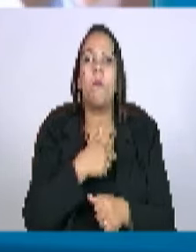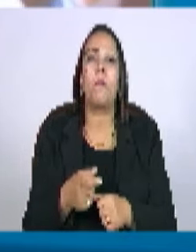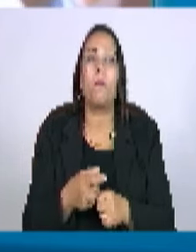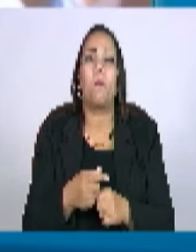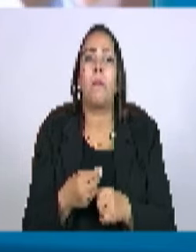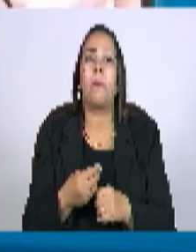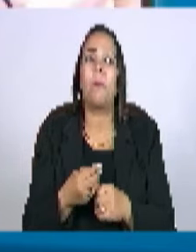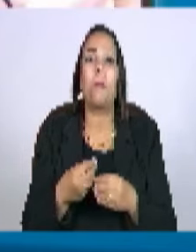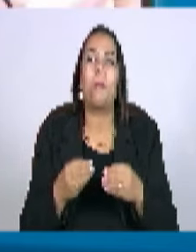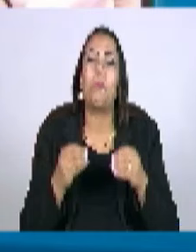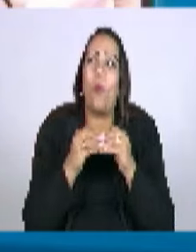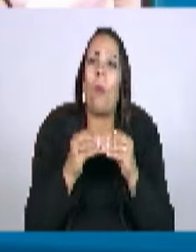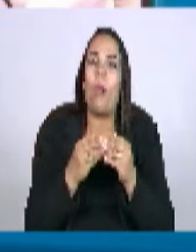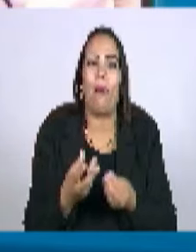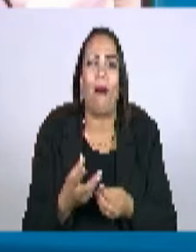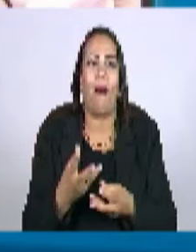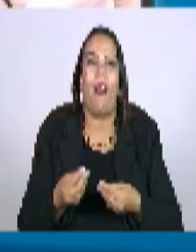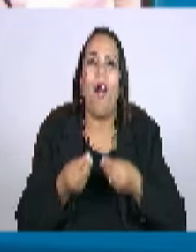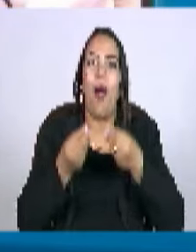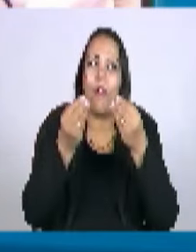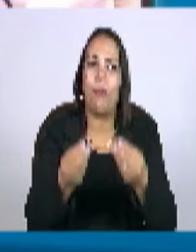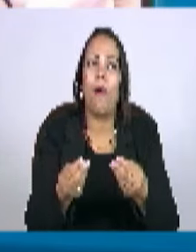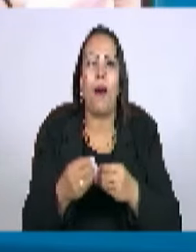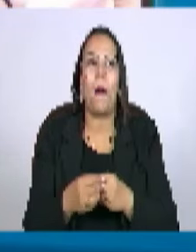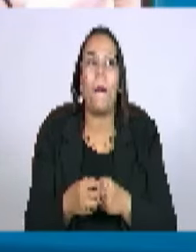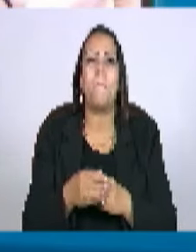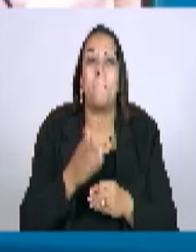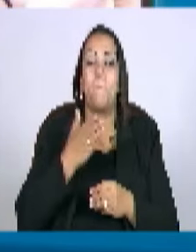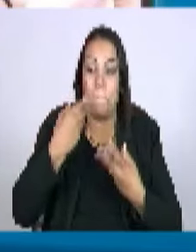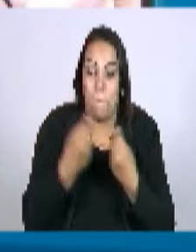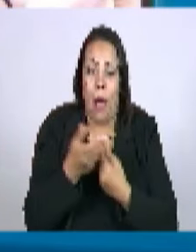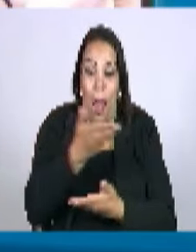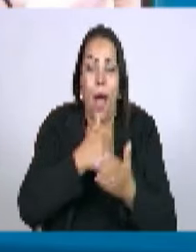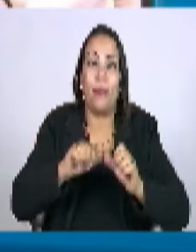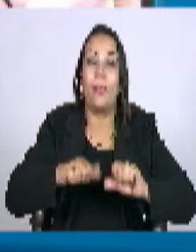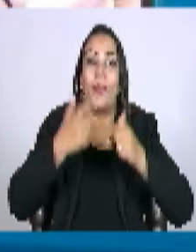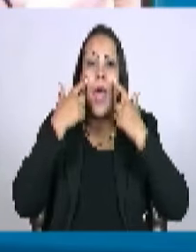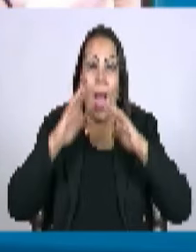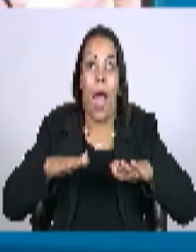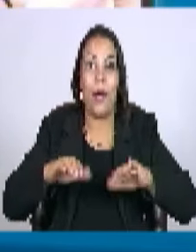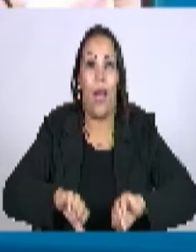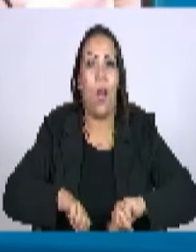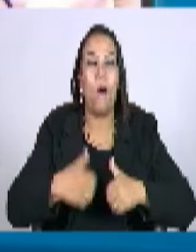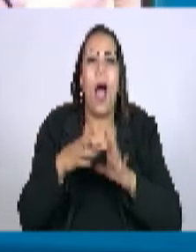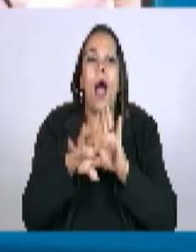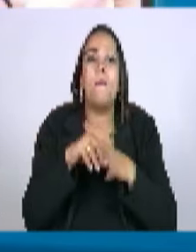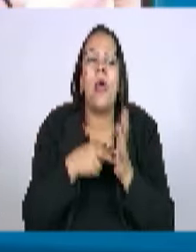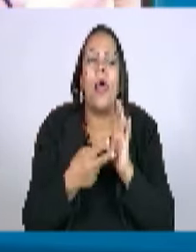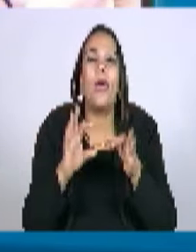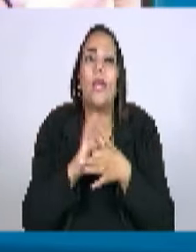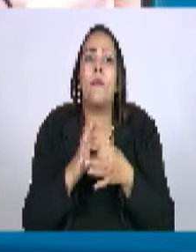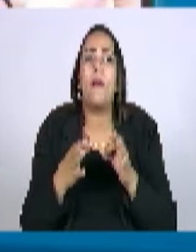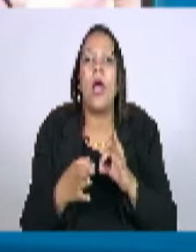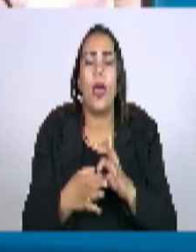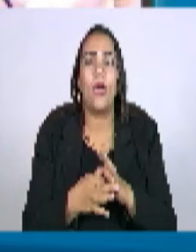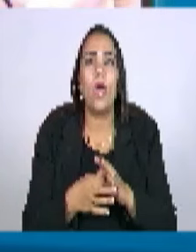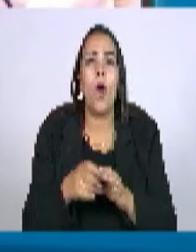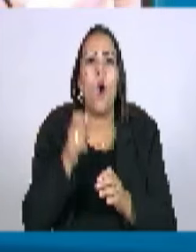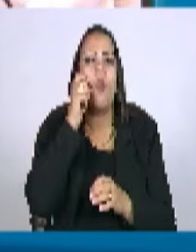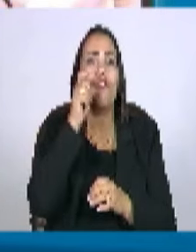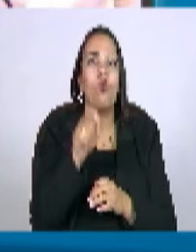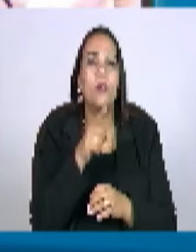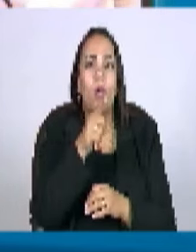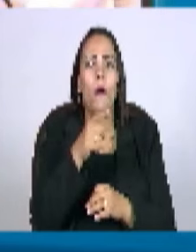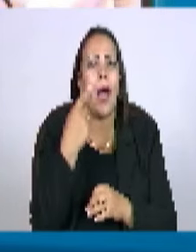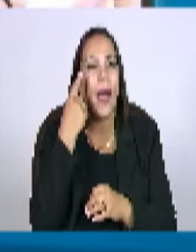موده عطاء بن حياه بن حياه دي عاملاها جمعيه انا شخصيا